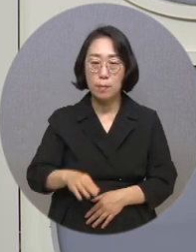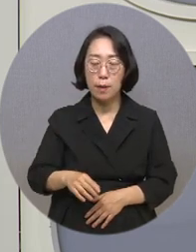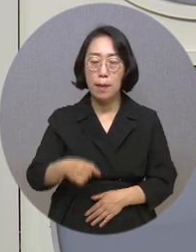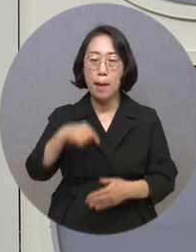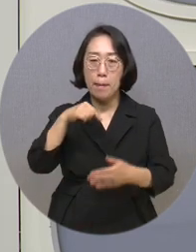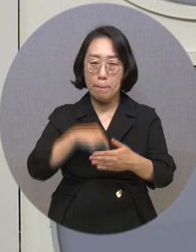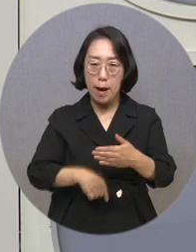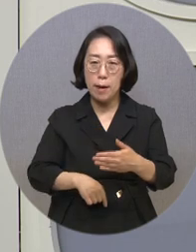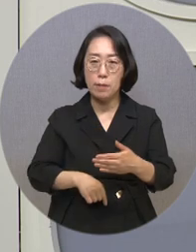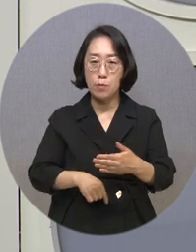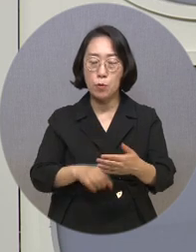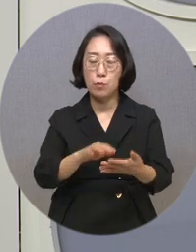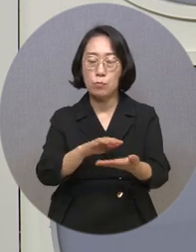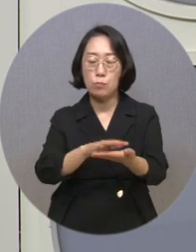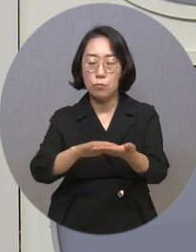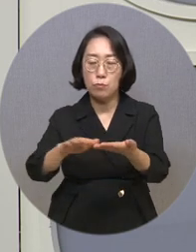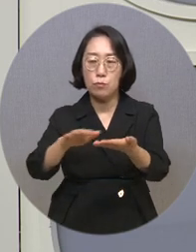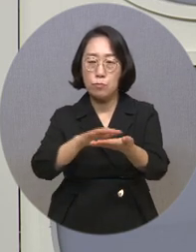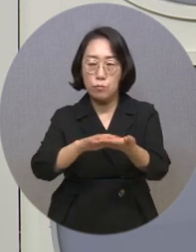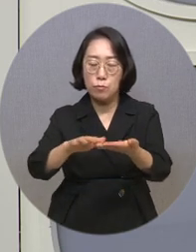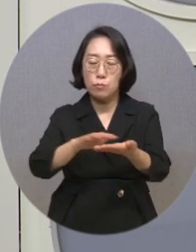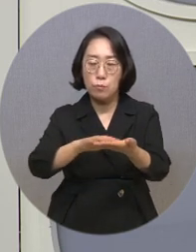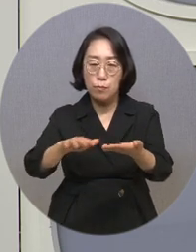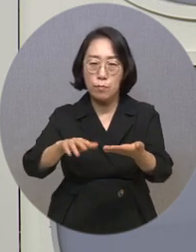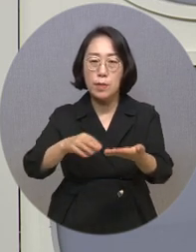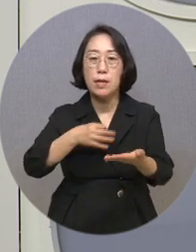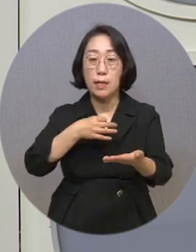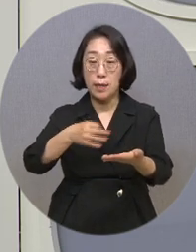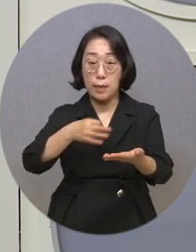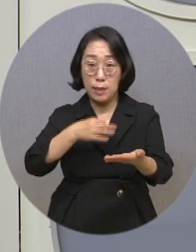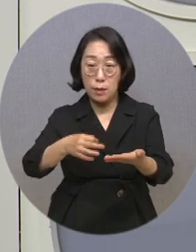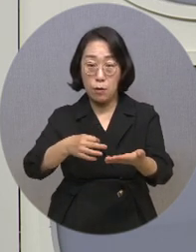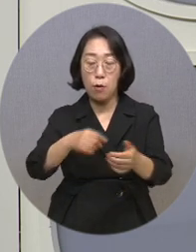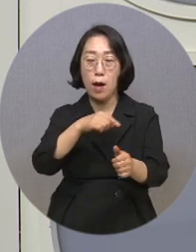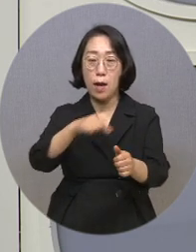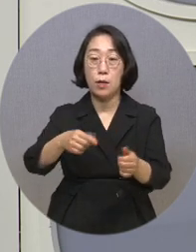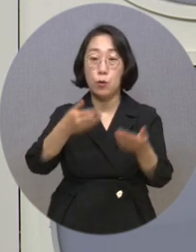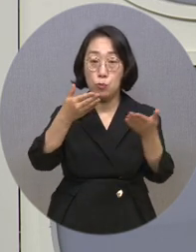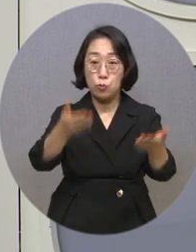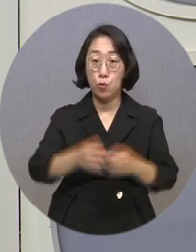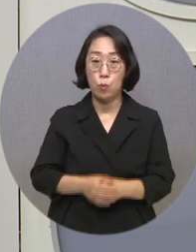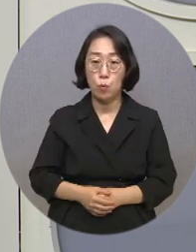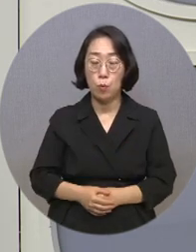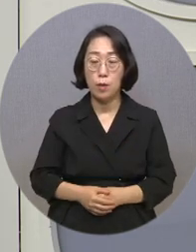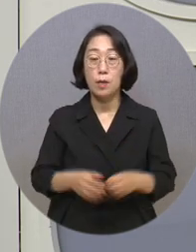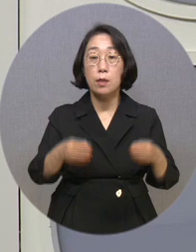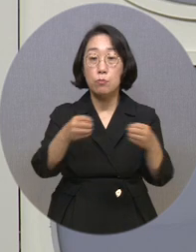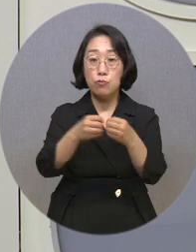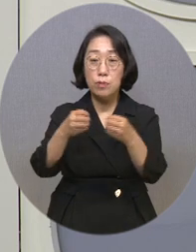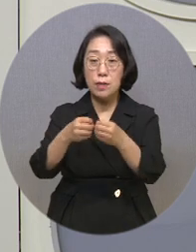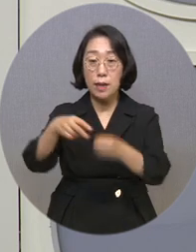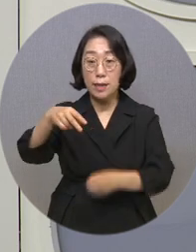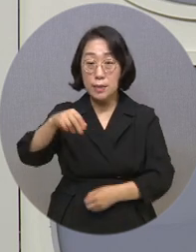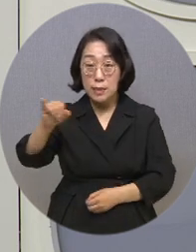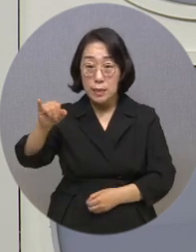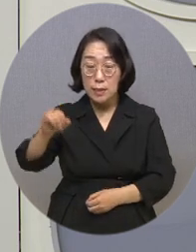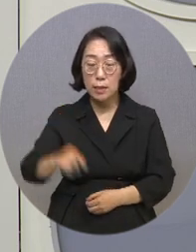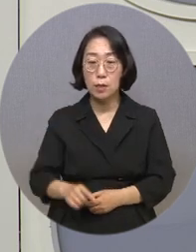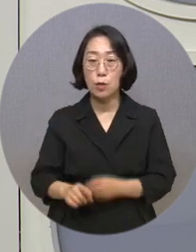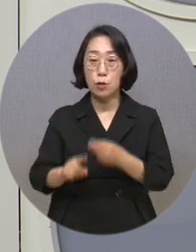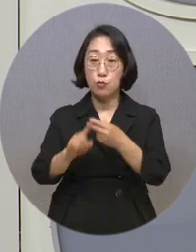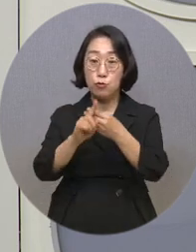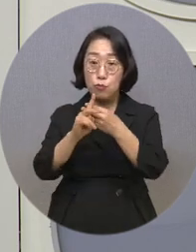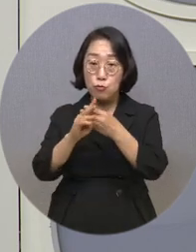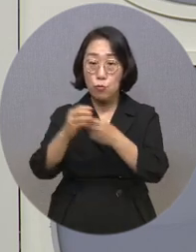거를 점자책을 통해서 보게끔 해줬고 그리고 사실은 이게 시가 중고등학교 학생들에게 참